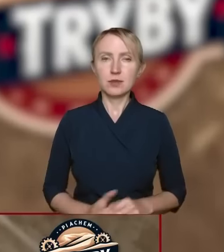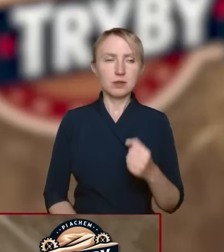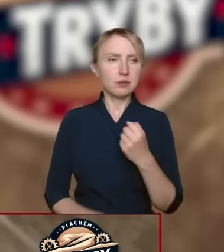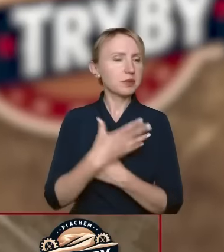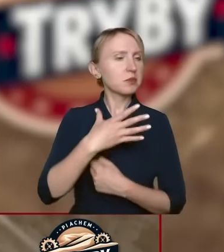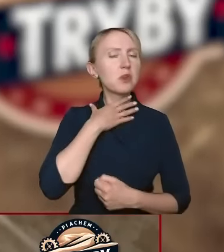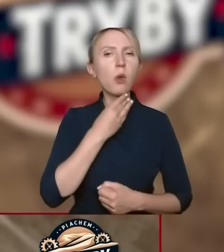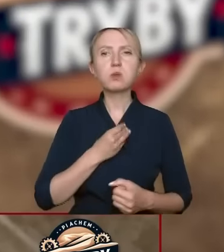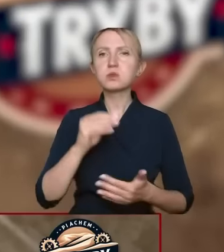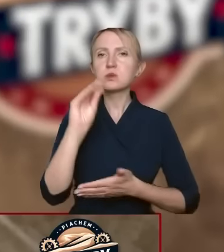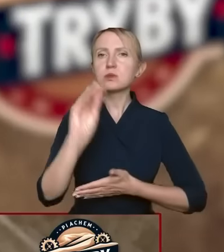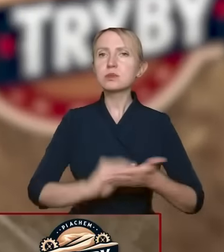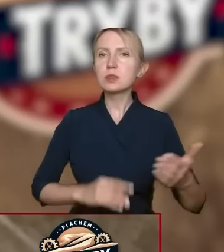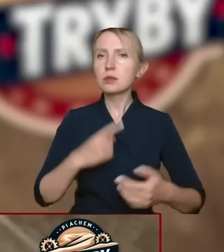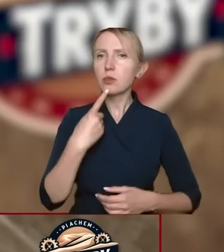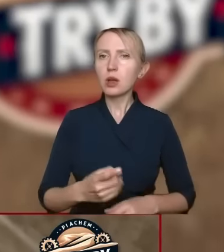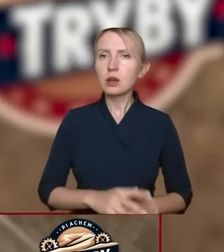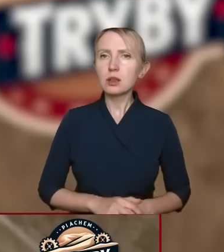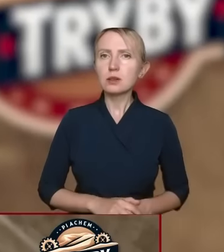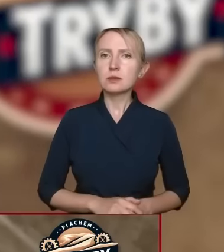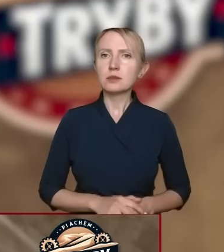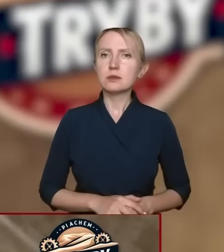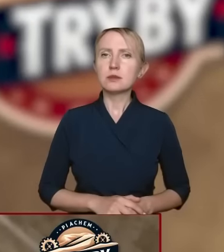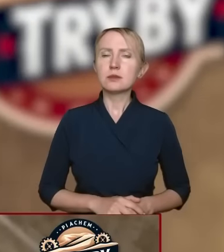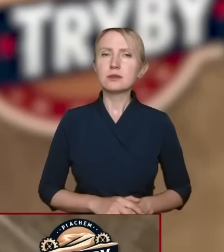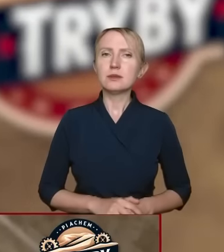obrzydliwe powiedział.